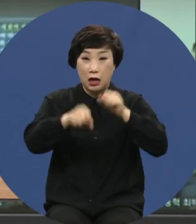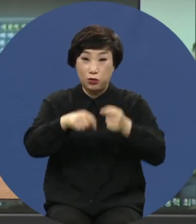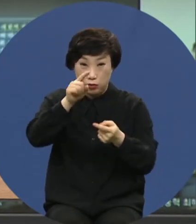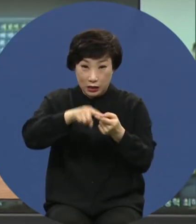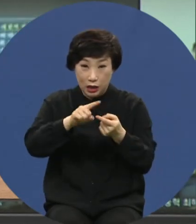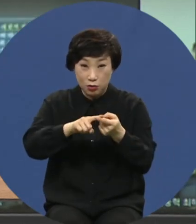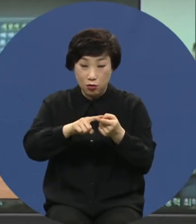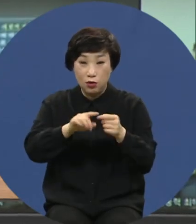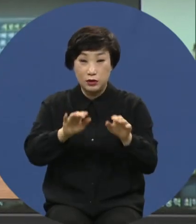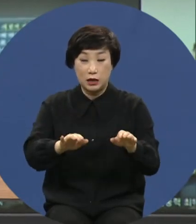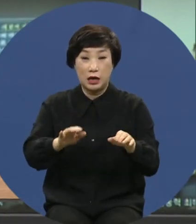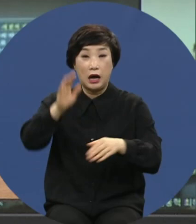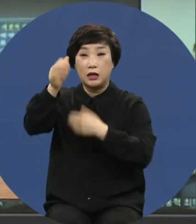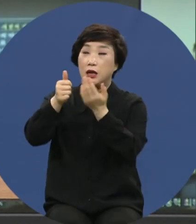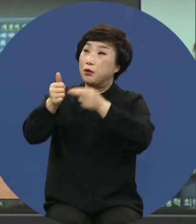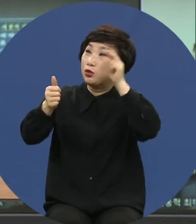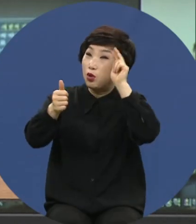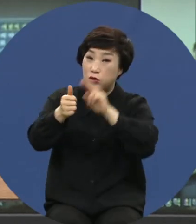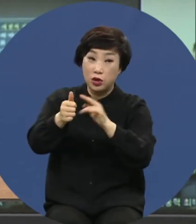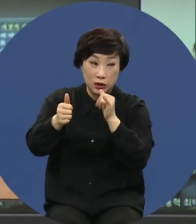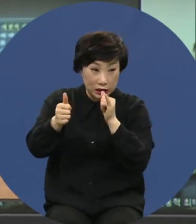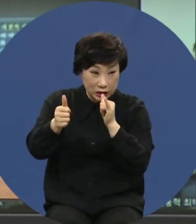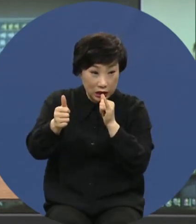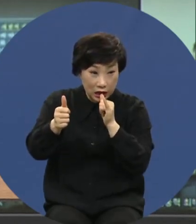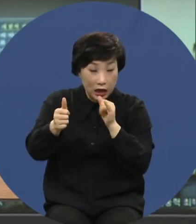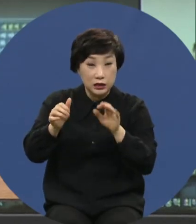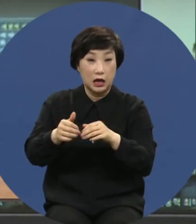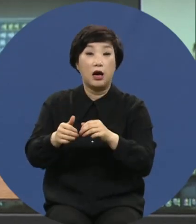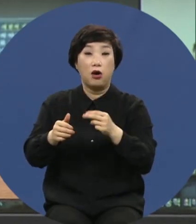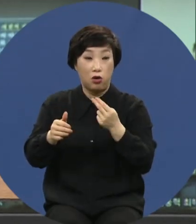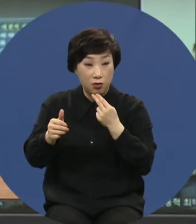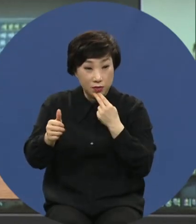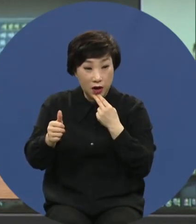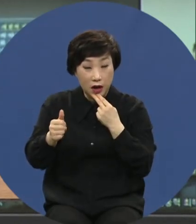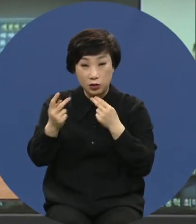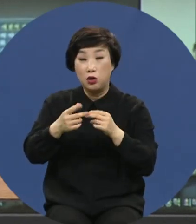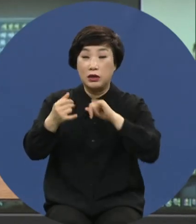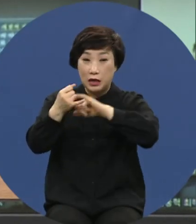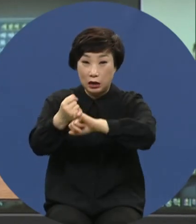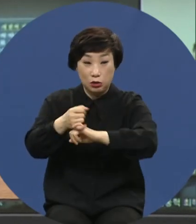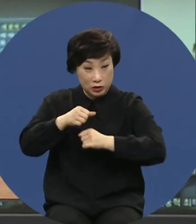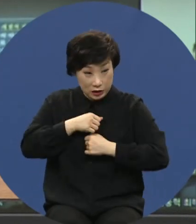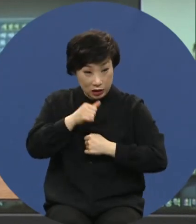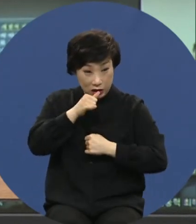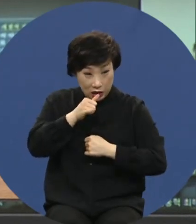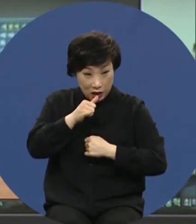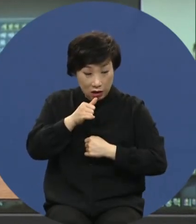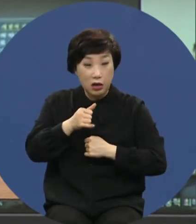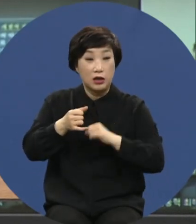행위대로 하나님을 도전했느냐 하지 않았느냐, 약속을 지켰느냐 지키지